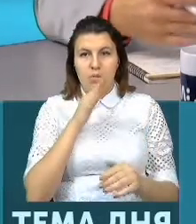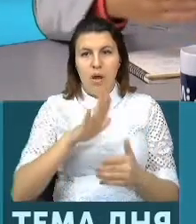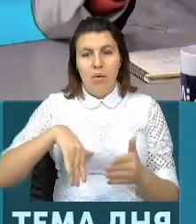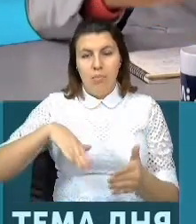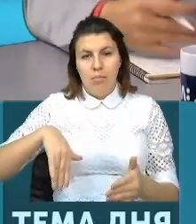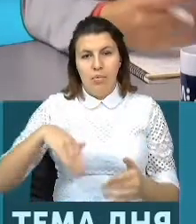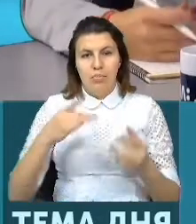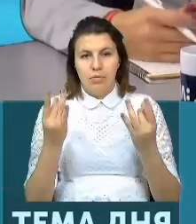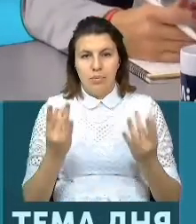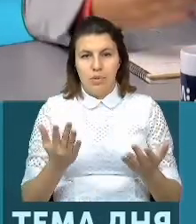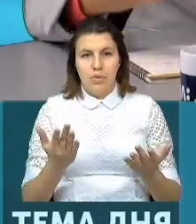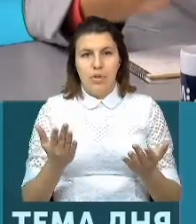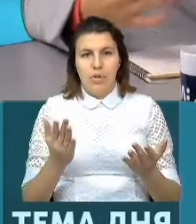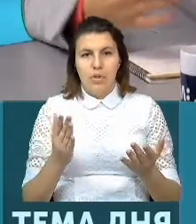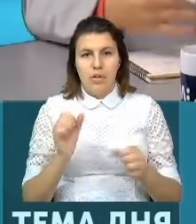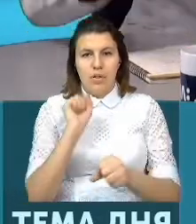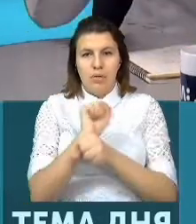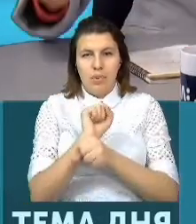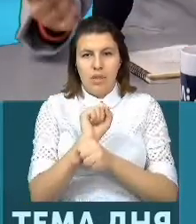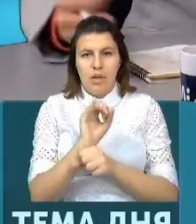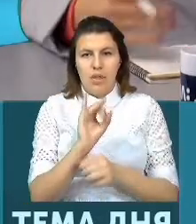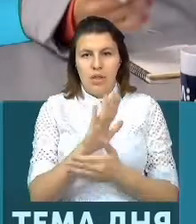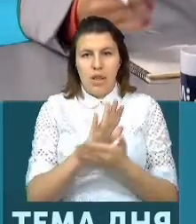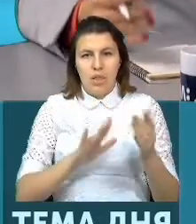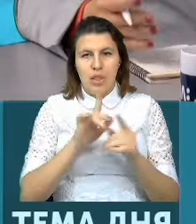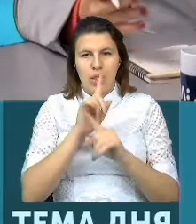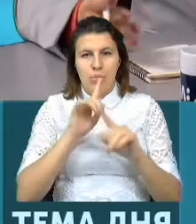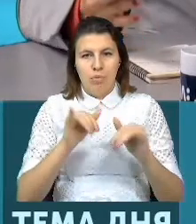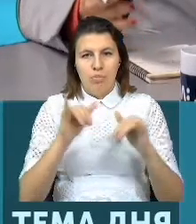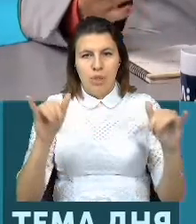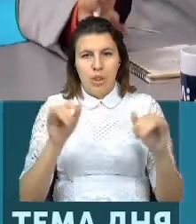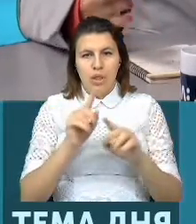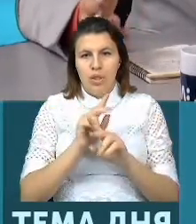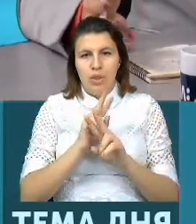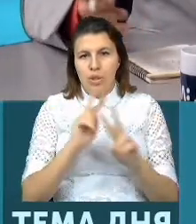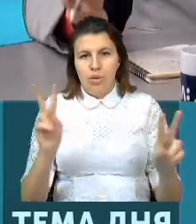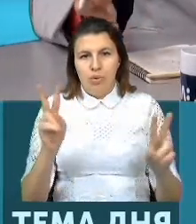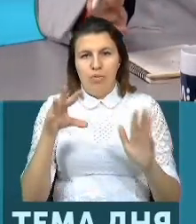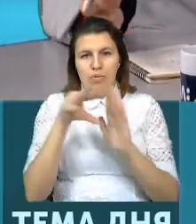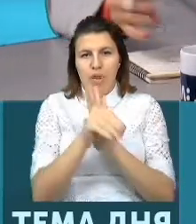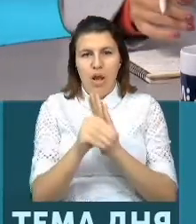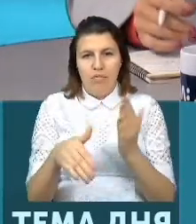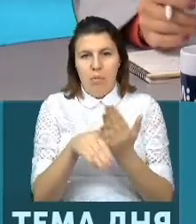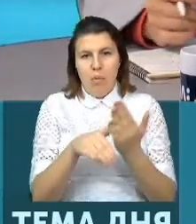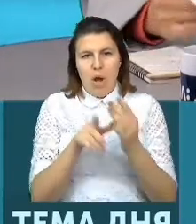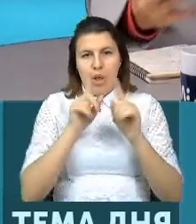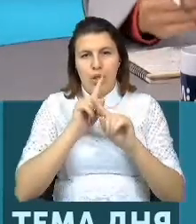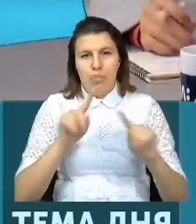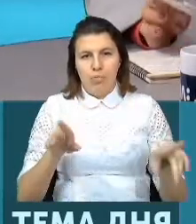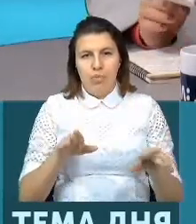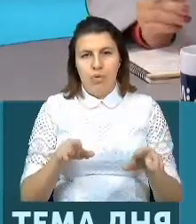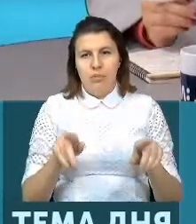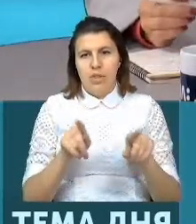просто замирать и все, и дальше продолжения не будет. Никто вкладывать в это деньги не будет. Перспективы просто нет с таким подходом.